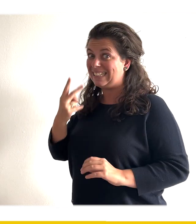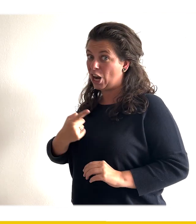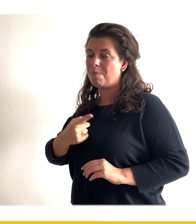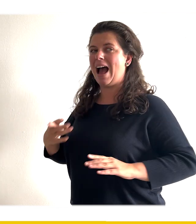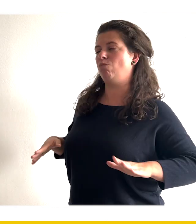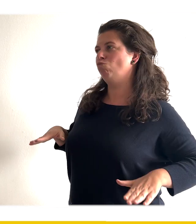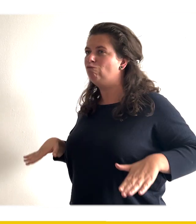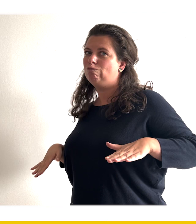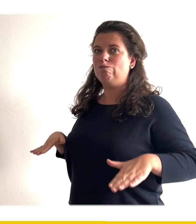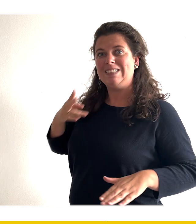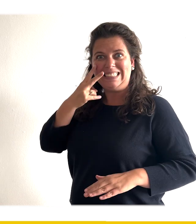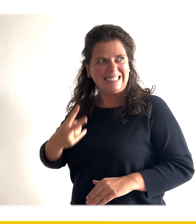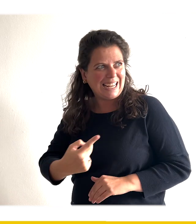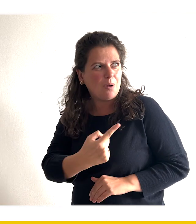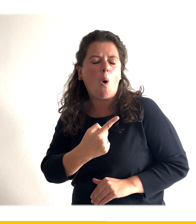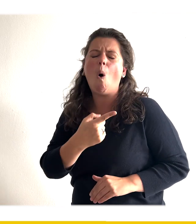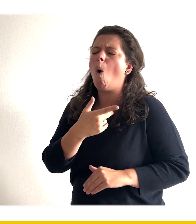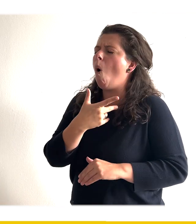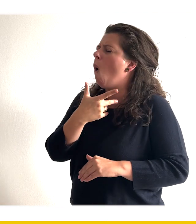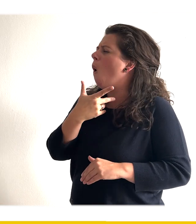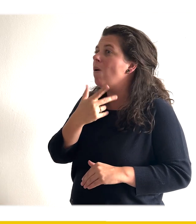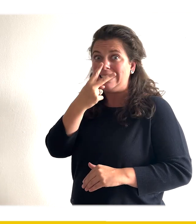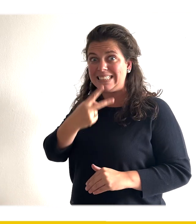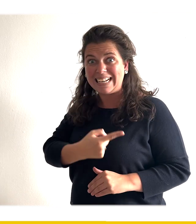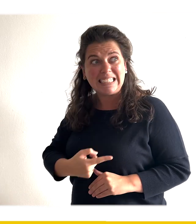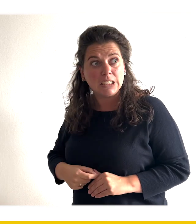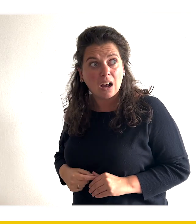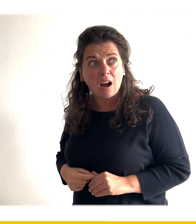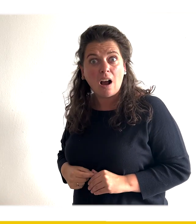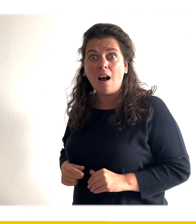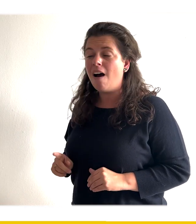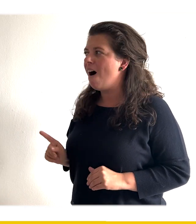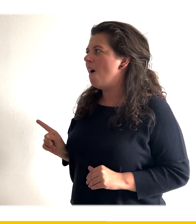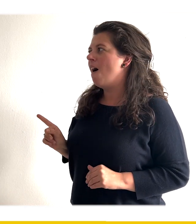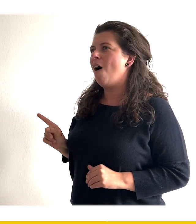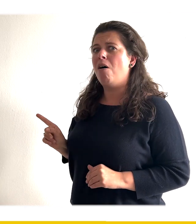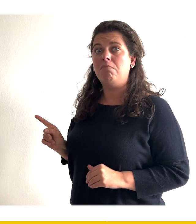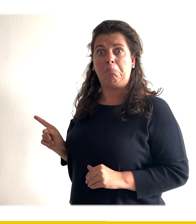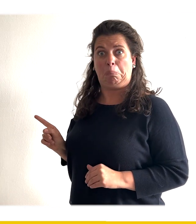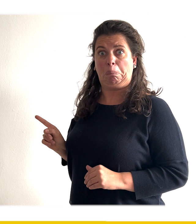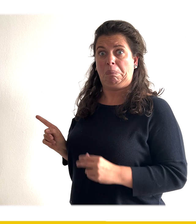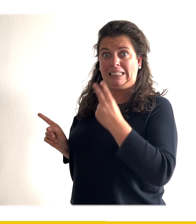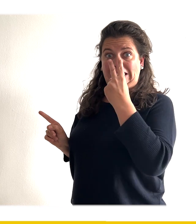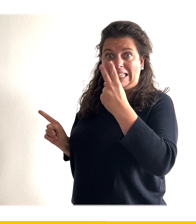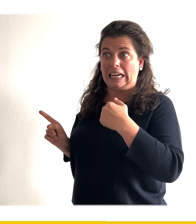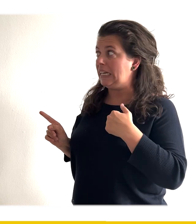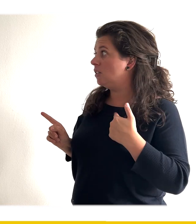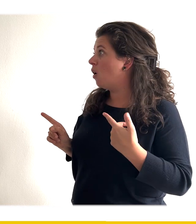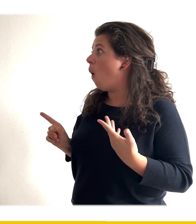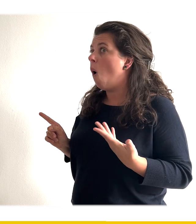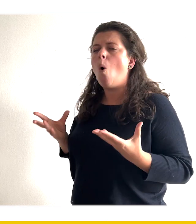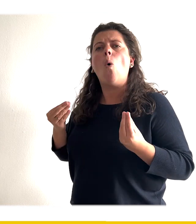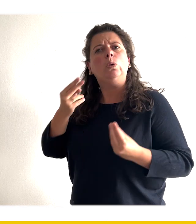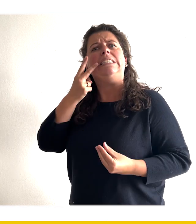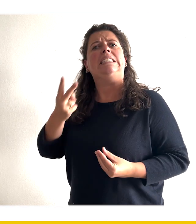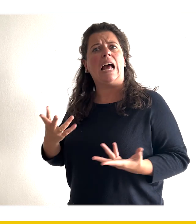daar van rechts naar links. Nee, ik zie helemaal niks. Hard rent hij. Zie je dat niet? Nee. Nee, vind je het echt niet? Nee. Oh, nou. Hoe ziet het eruit dan, Olly? Ja, hij